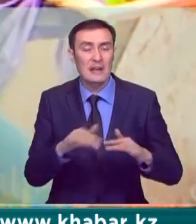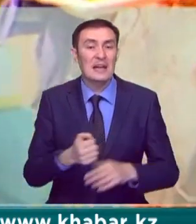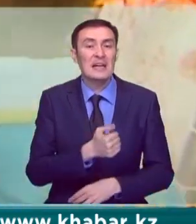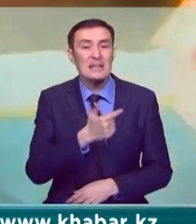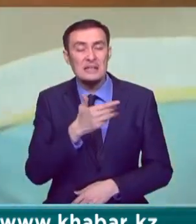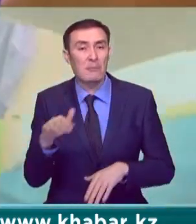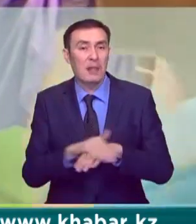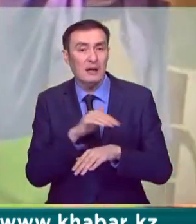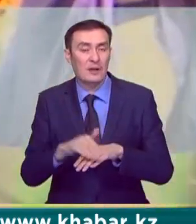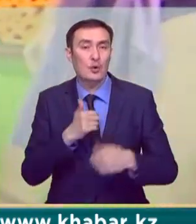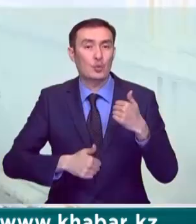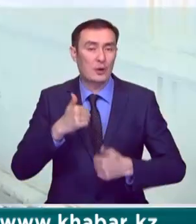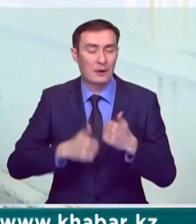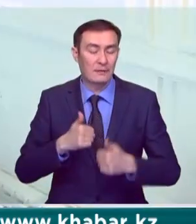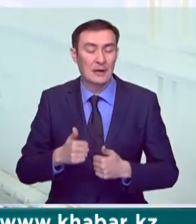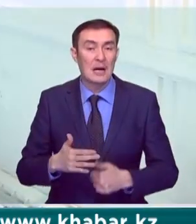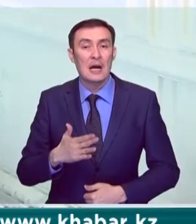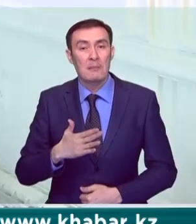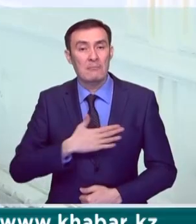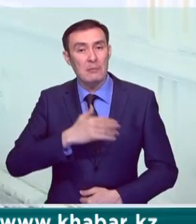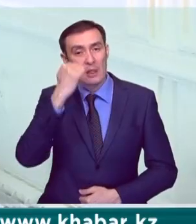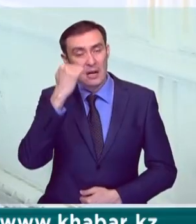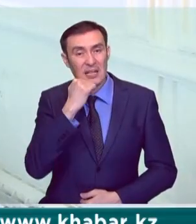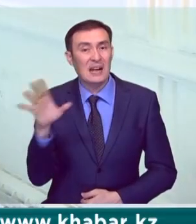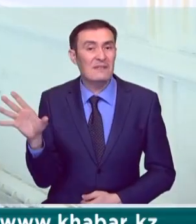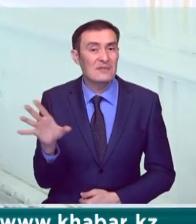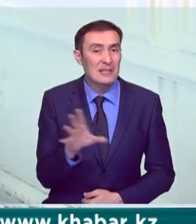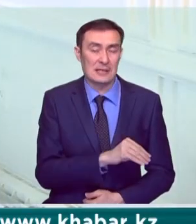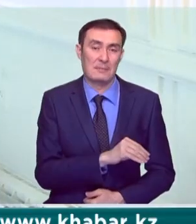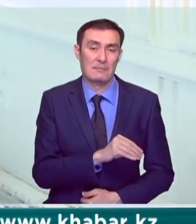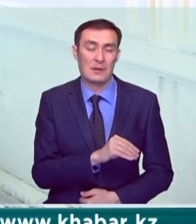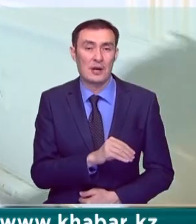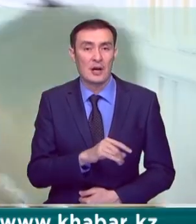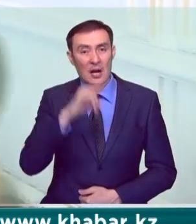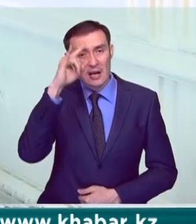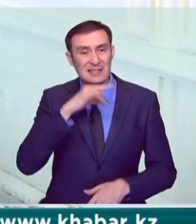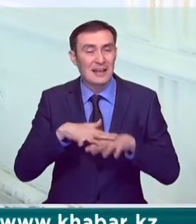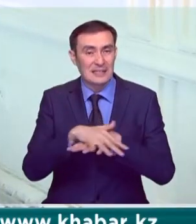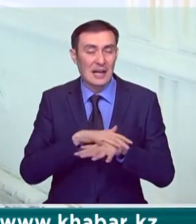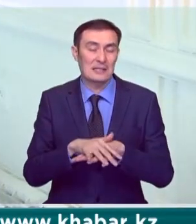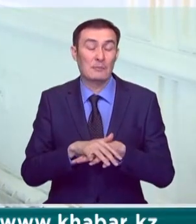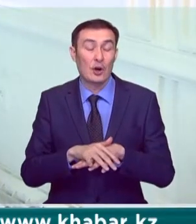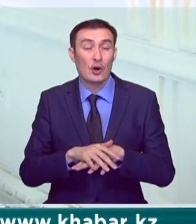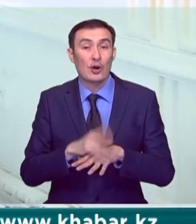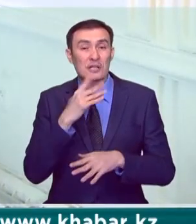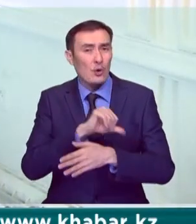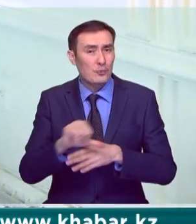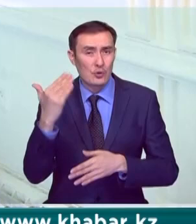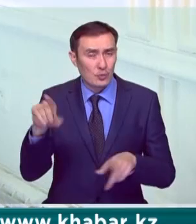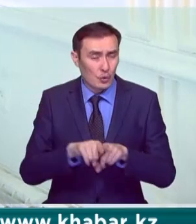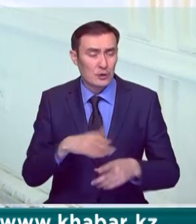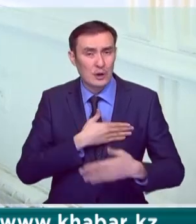благотворительных турниром мы благодарны всем казахстанцам стать участником не за рубежом